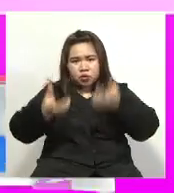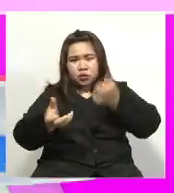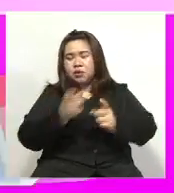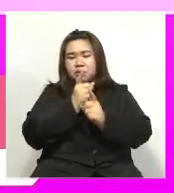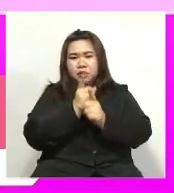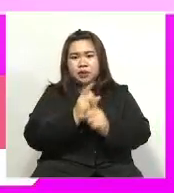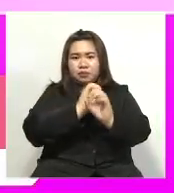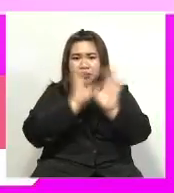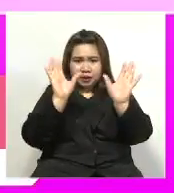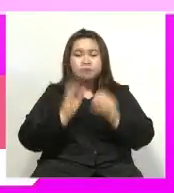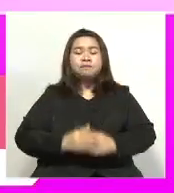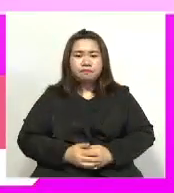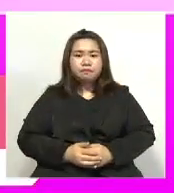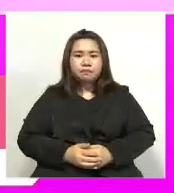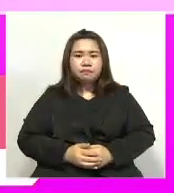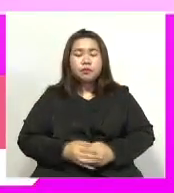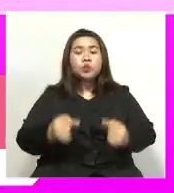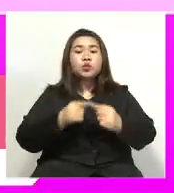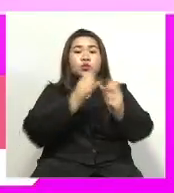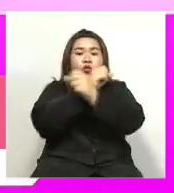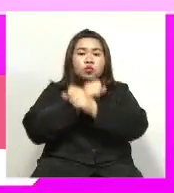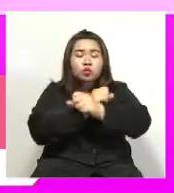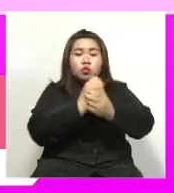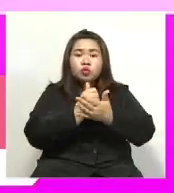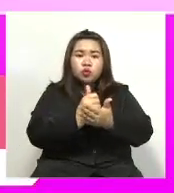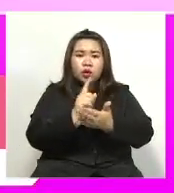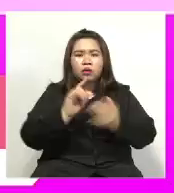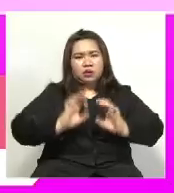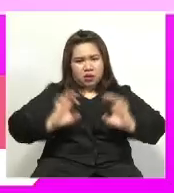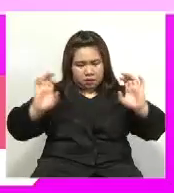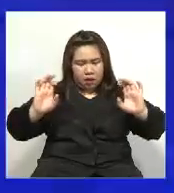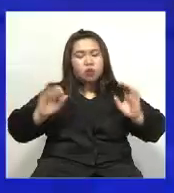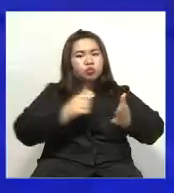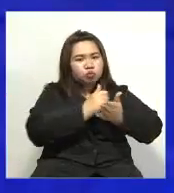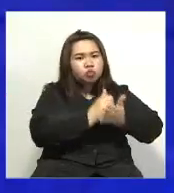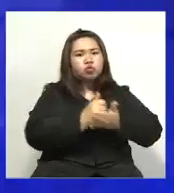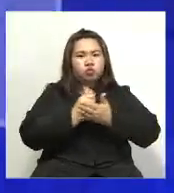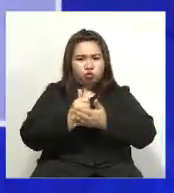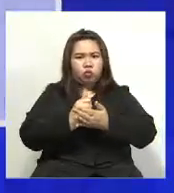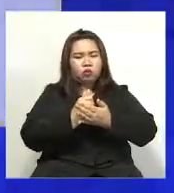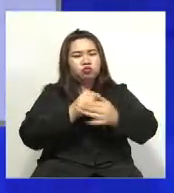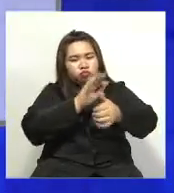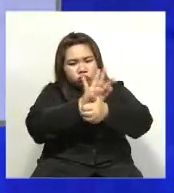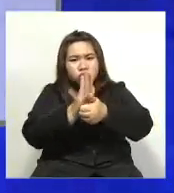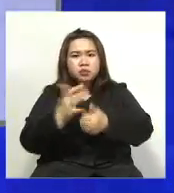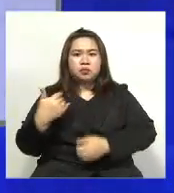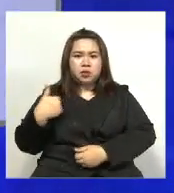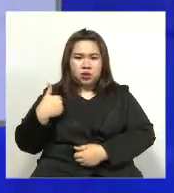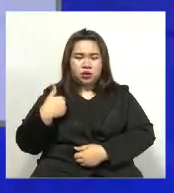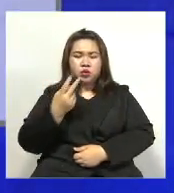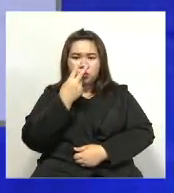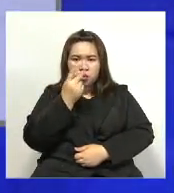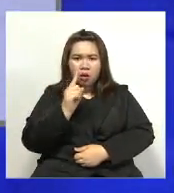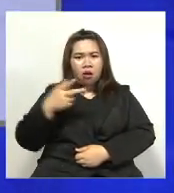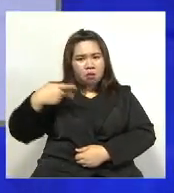ใสด้านการคุ้มครองช่วยเหลือรัฐบาลให้ความสำคัญกับการคุ้มครองช่วยเหลือผู้เสียหายจากการค้ามนุษย์โดยคำนึงถึงประโยชน์สูง